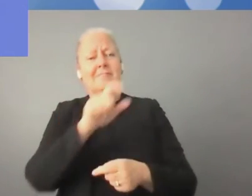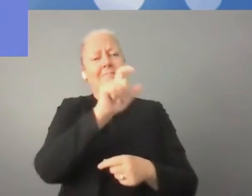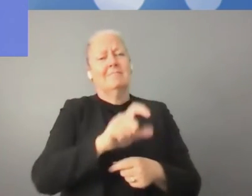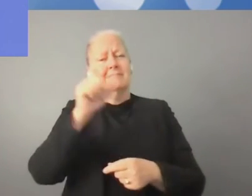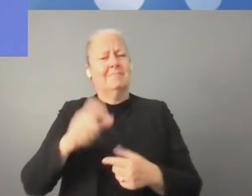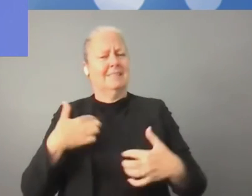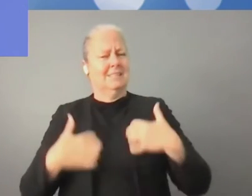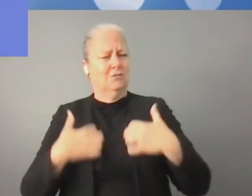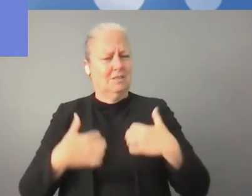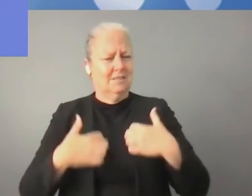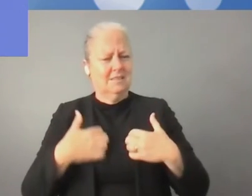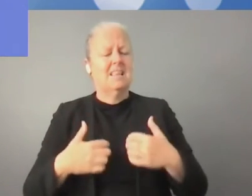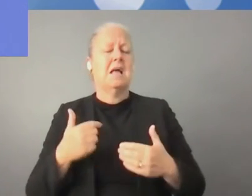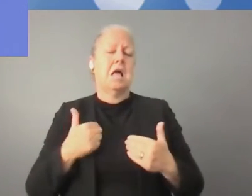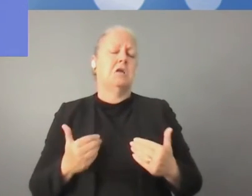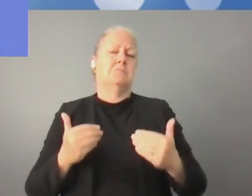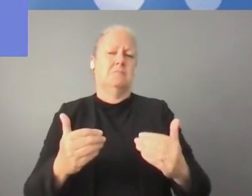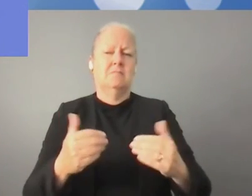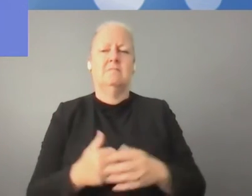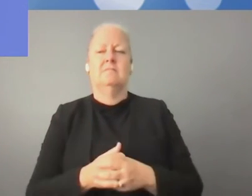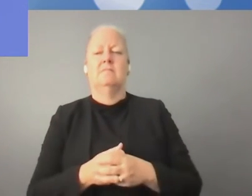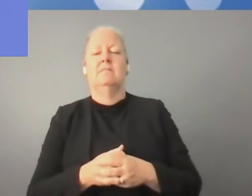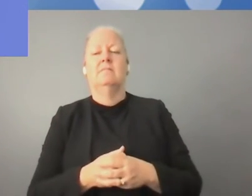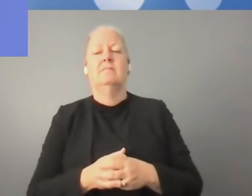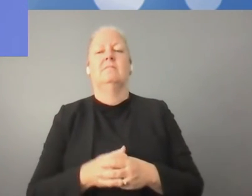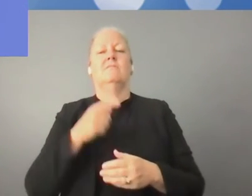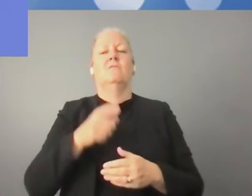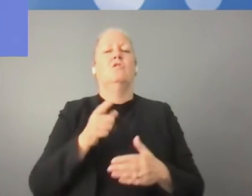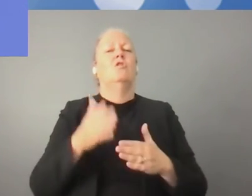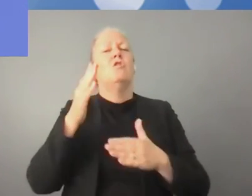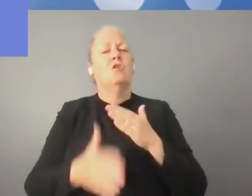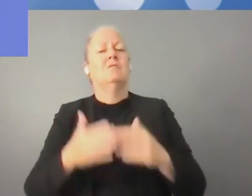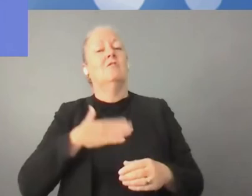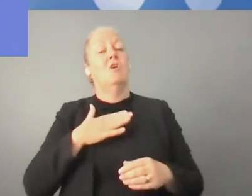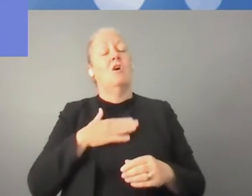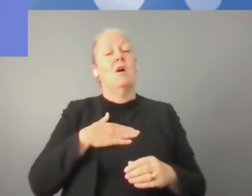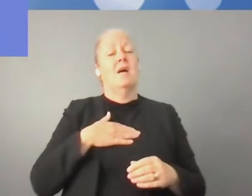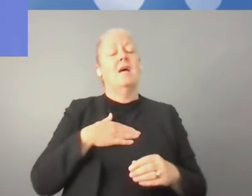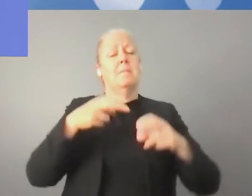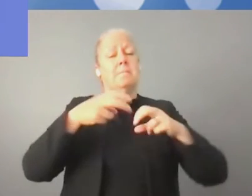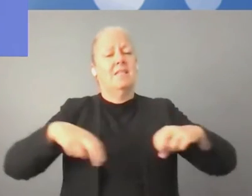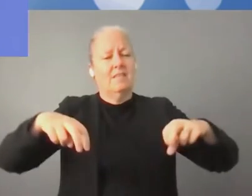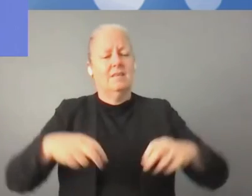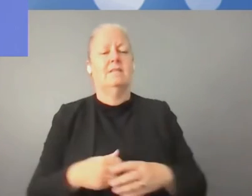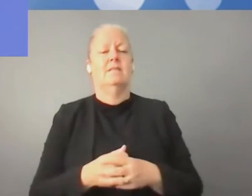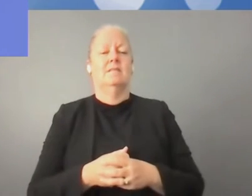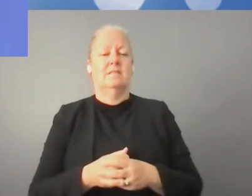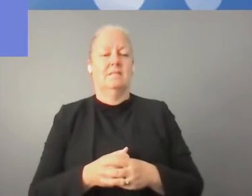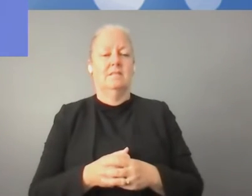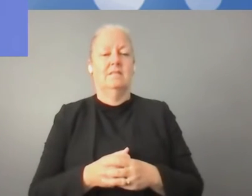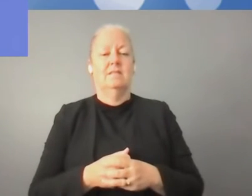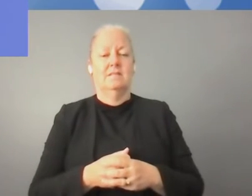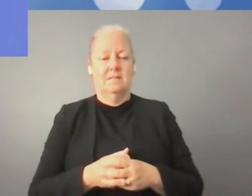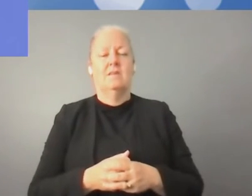уже истекает или истекло. Дискуссия очень интересна. Я думаю, что мы можем себе позволить